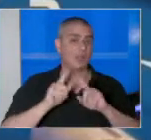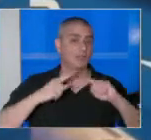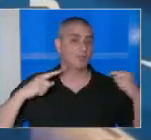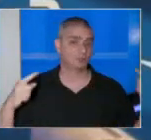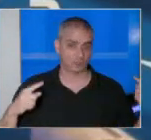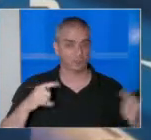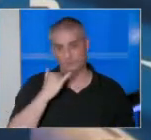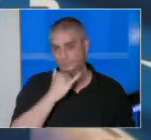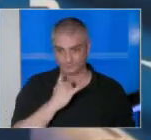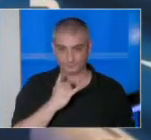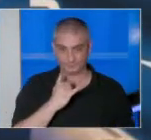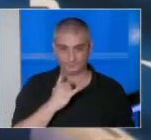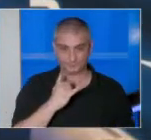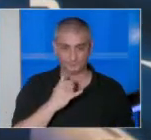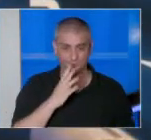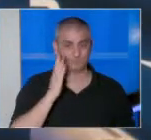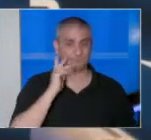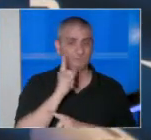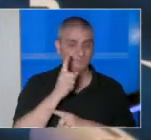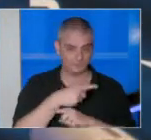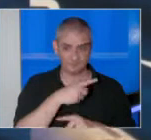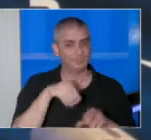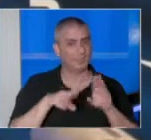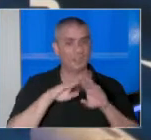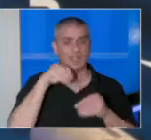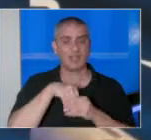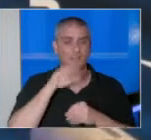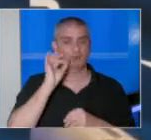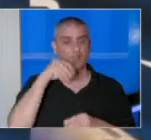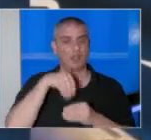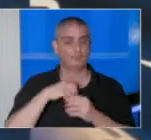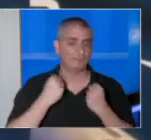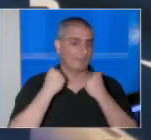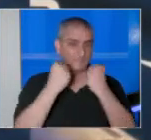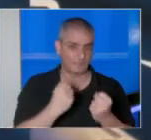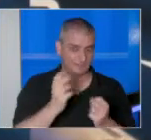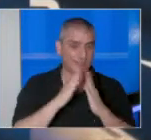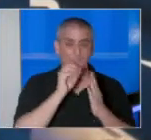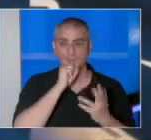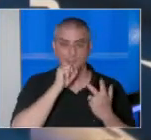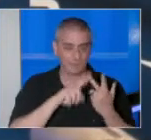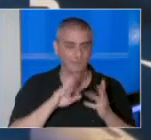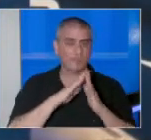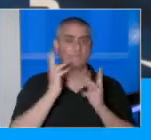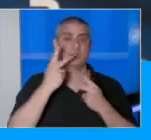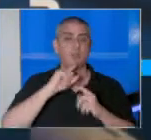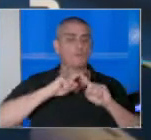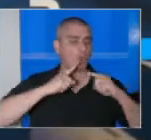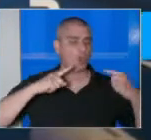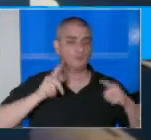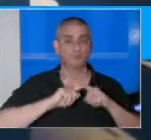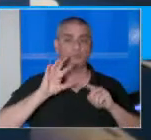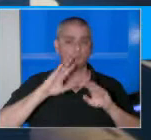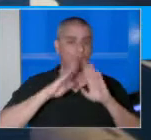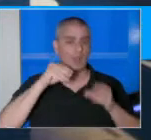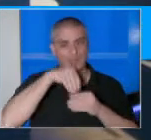שונות. זה נכון. כאלה במלוניות, הקלפיות האלה של עצבה וסע, בבתי האבות, בבתי החולים, כל מיני סוגים של